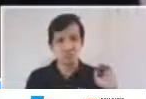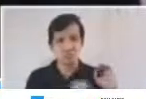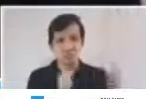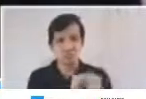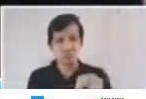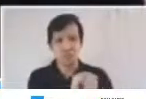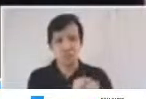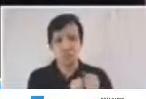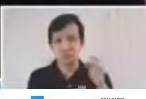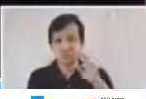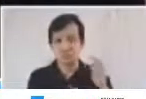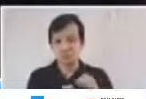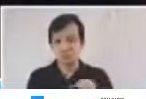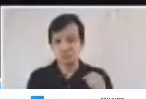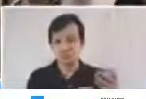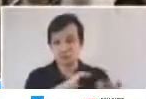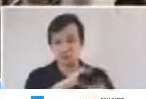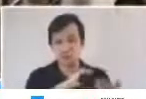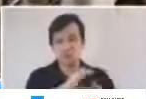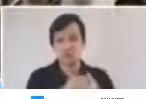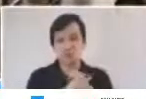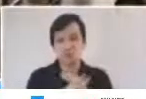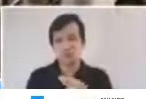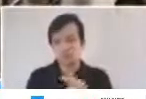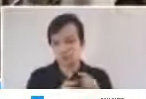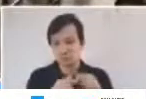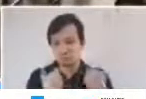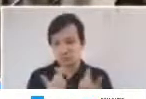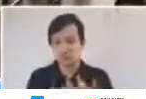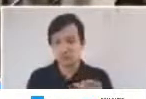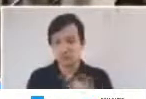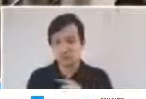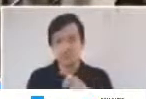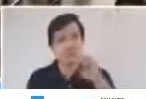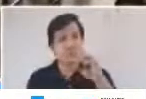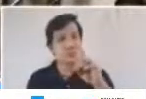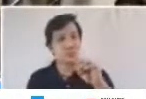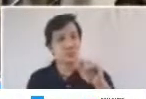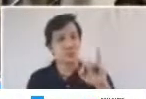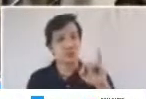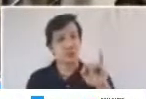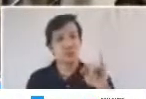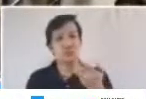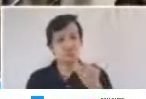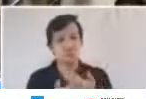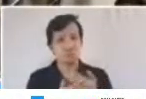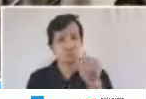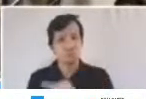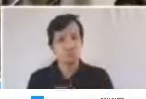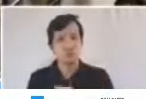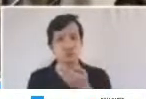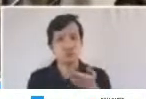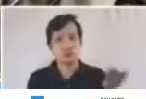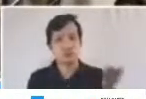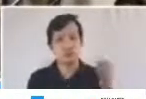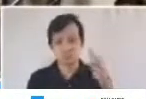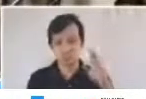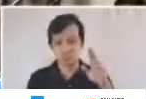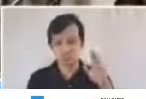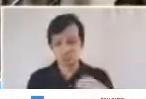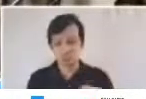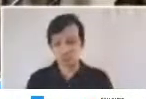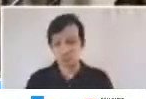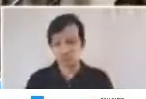Yes, sir. Yung mga businesses, mga opisina at mga negosyo that were allowed to operate already, meron po